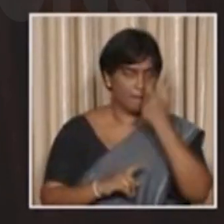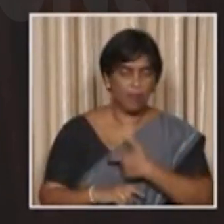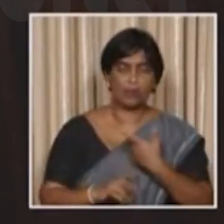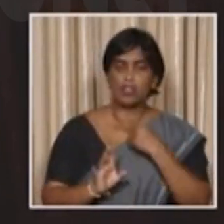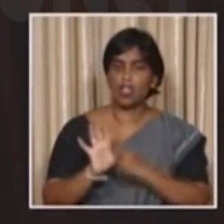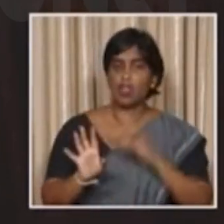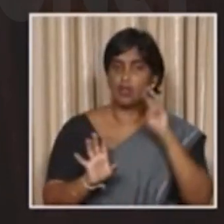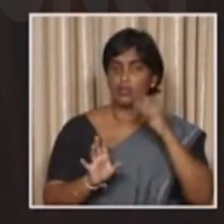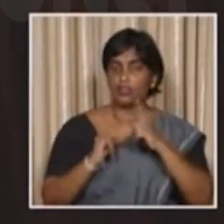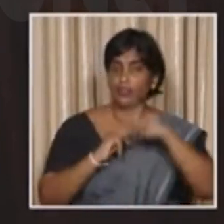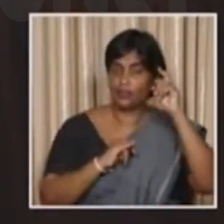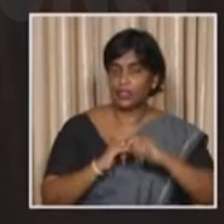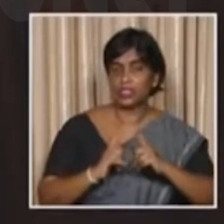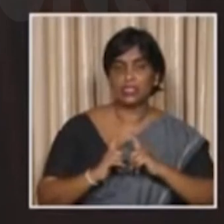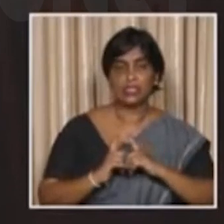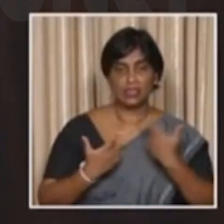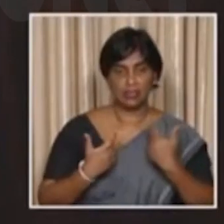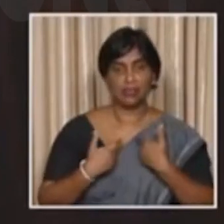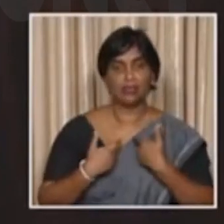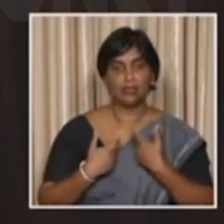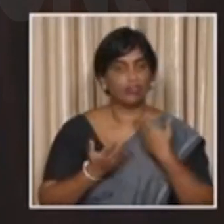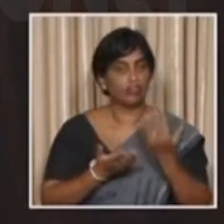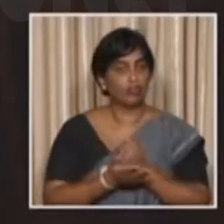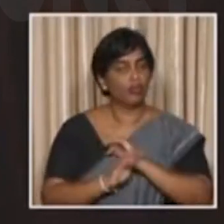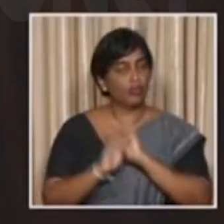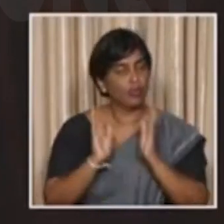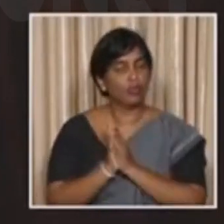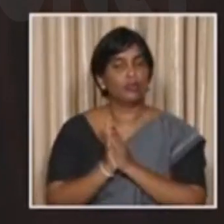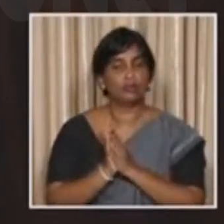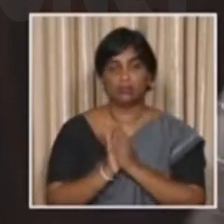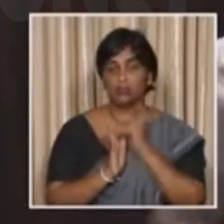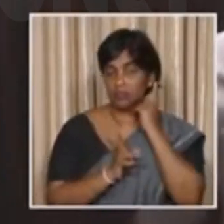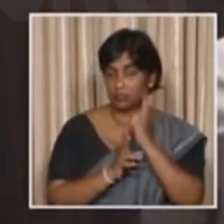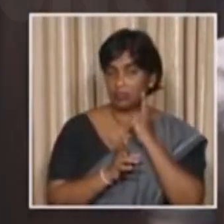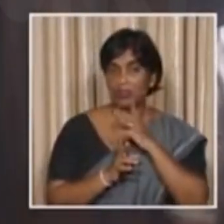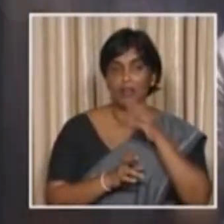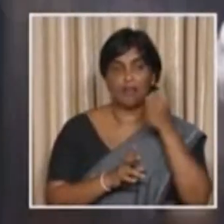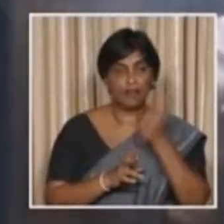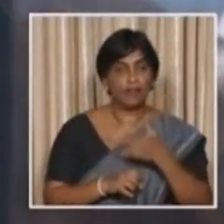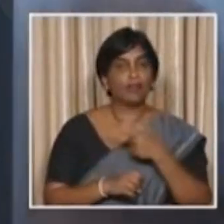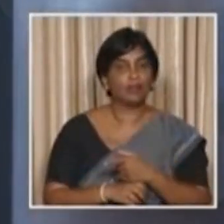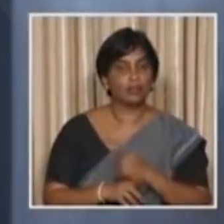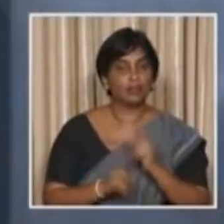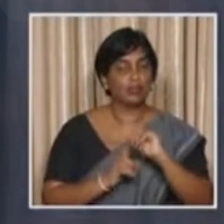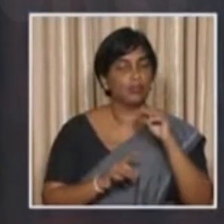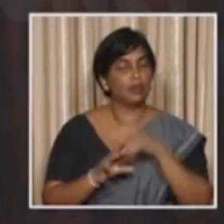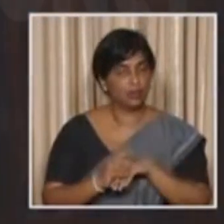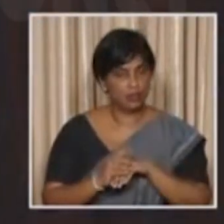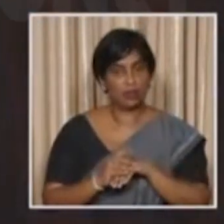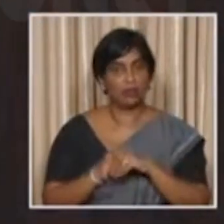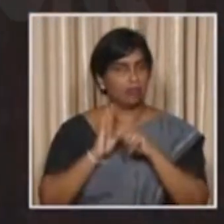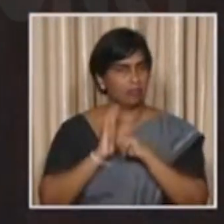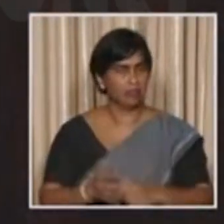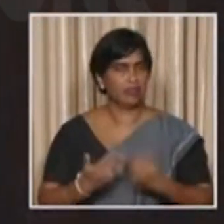අවුරුදු 30ක විශ්වවිද්‍යාල ජීවිතයට මා උපයාගත් සියලුම ශාස්ත්‍රීය වටිනා කම් වලට මේ සභාව තුල මාව